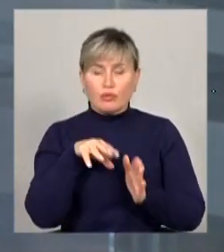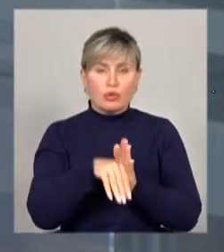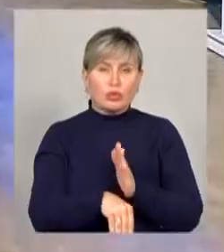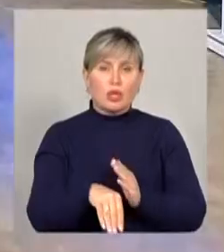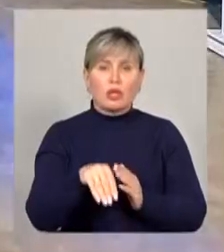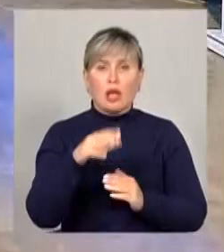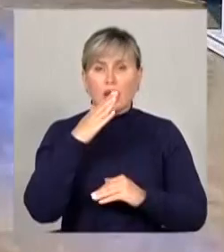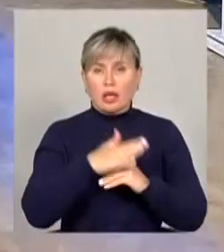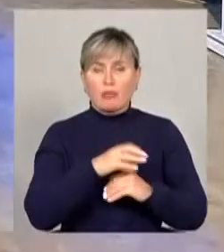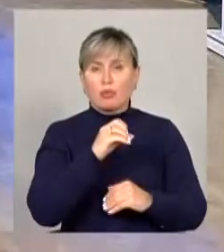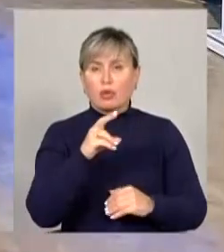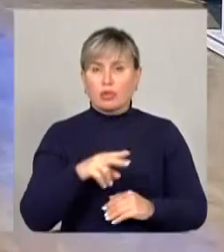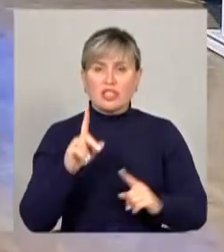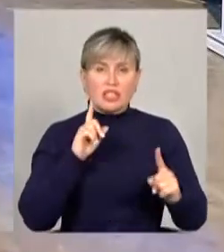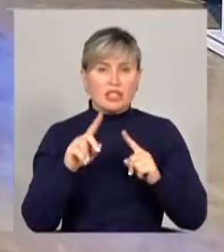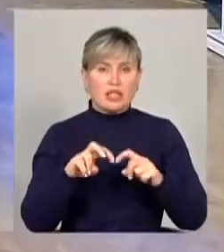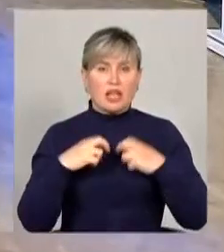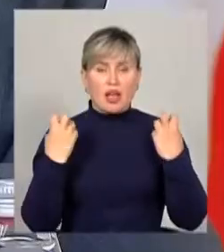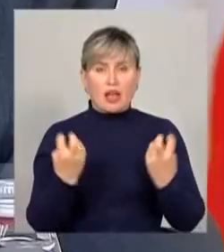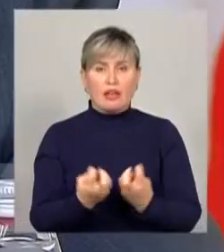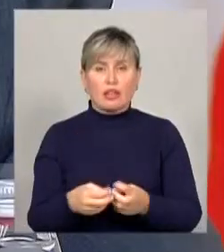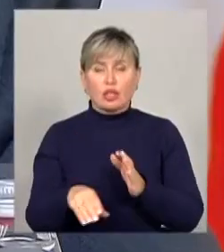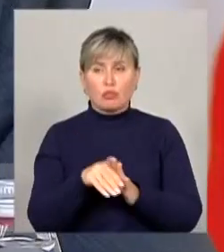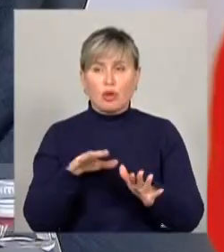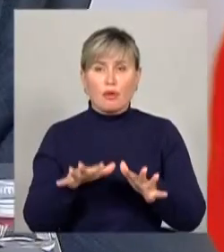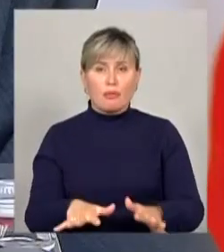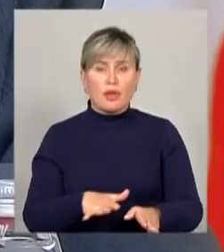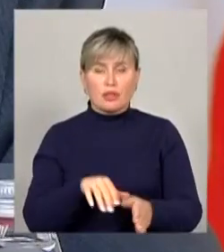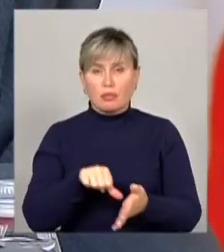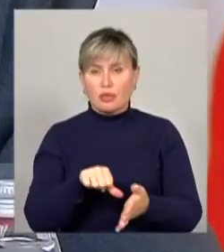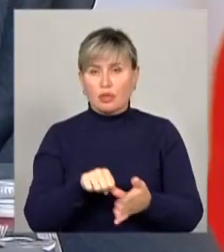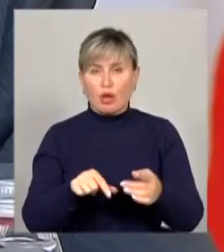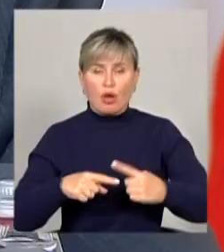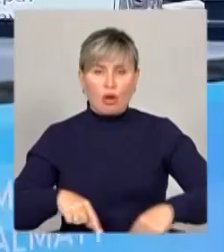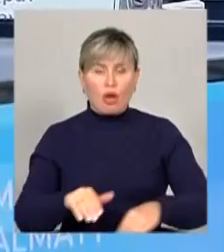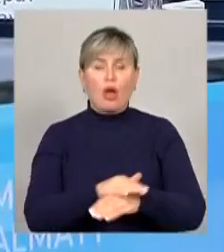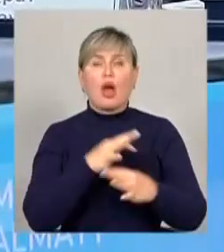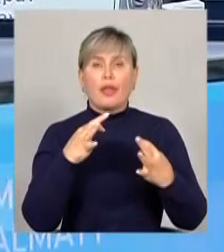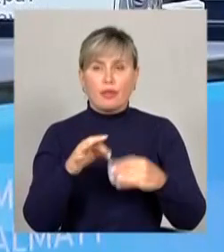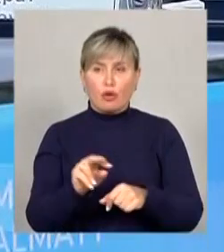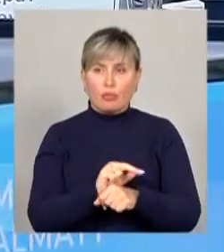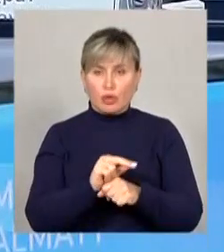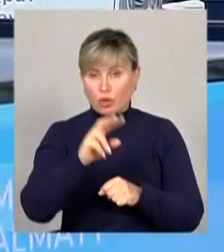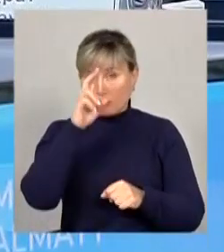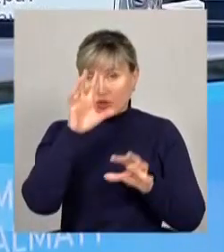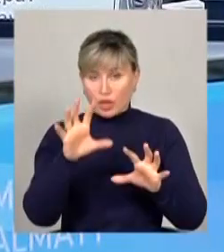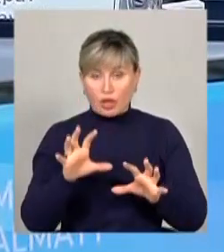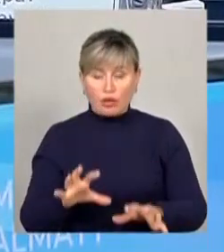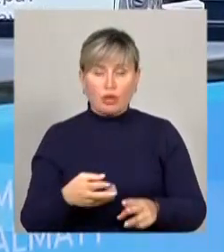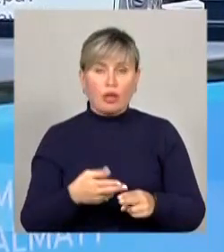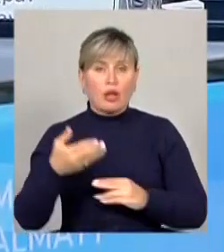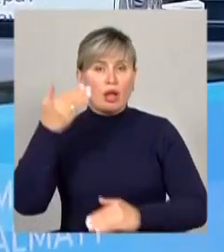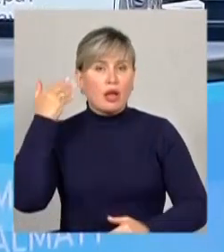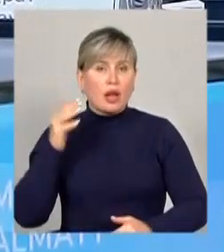Ербулат Досаев на заседании маслихата. Депутаты местного представительного органа одобрили поправки в бюджет, который ранее был сформирован на